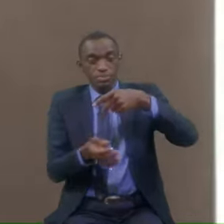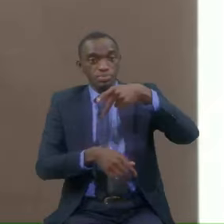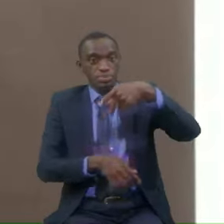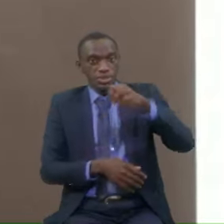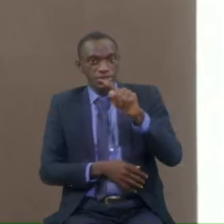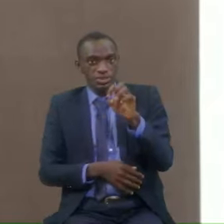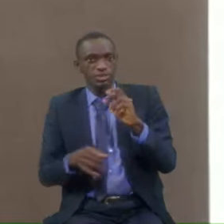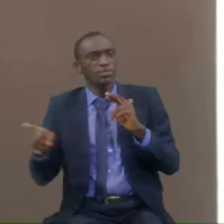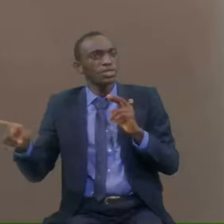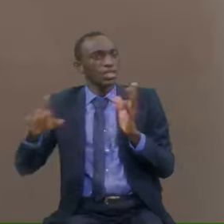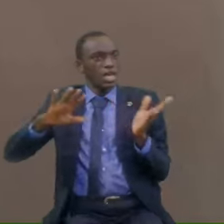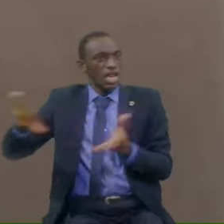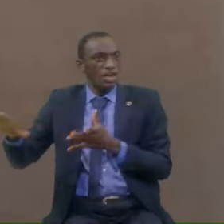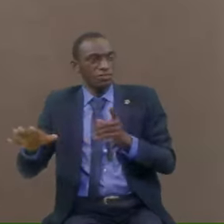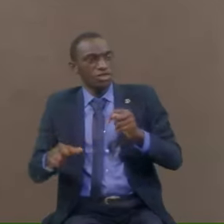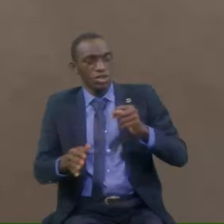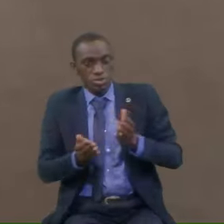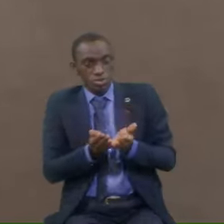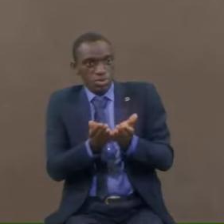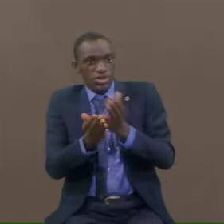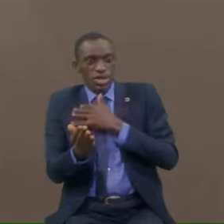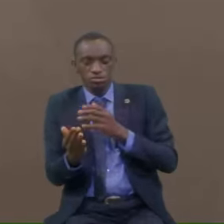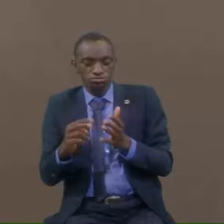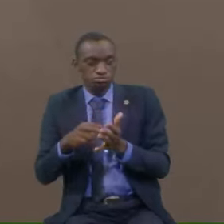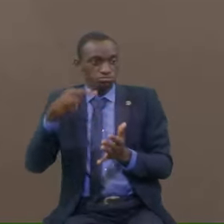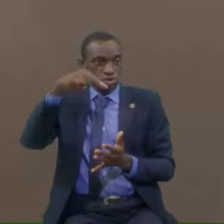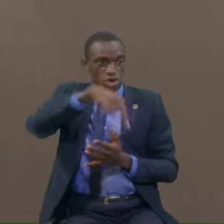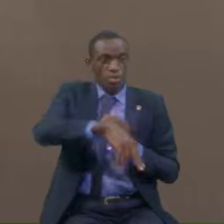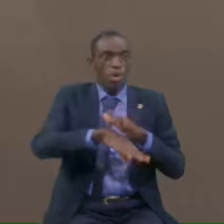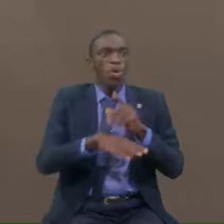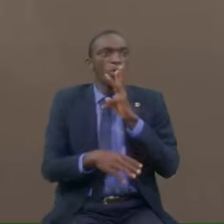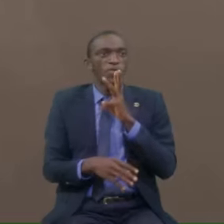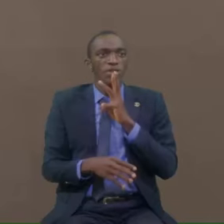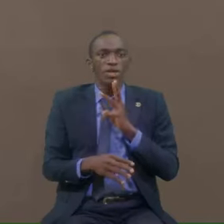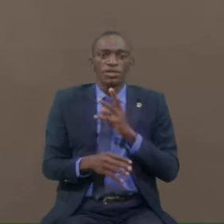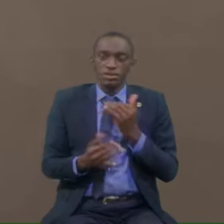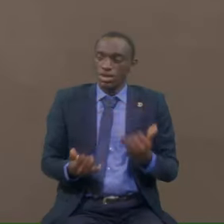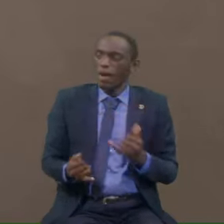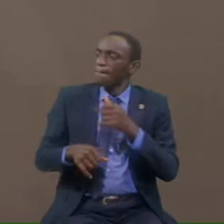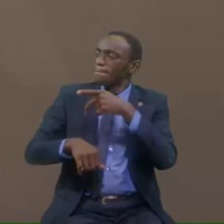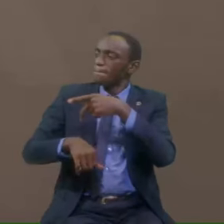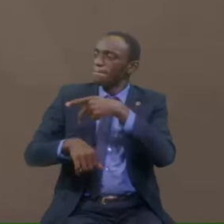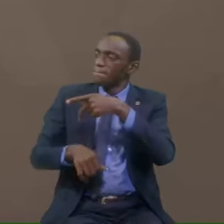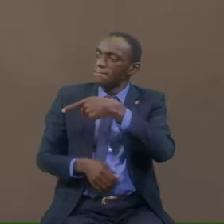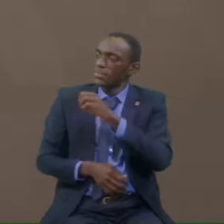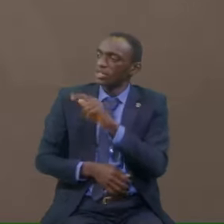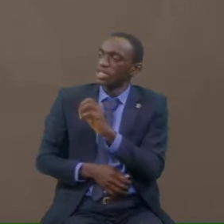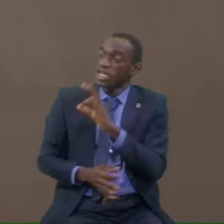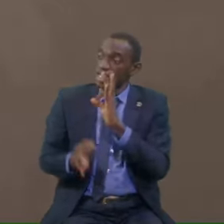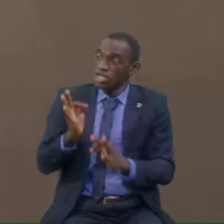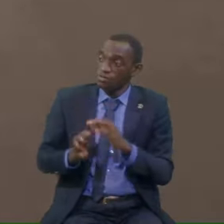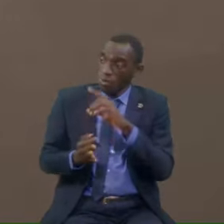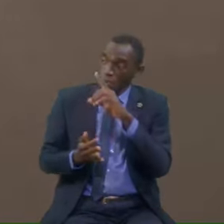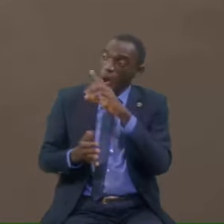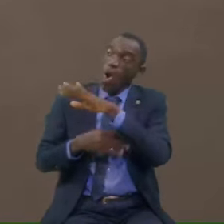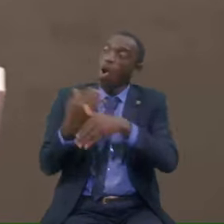culminant de ma vie. Pierre, si tout ce que tu as fait, c'est marcher sur l'eau,